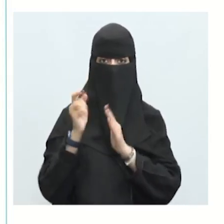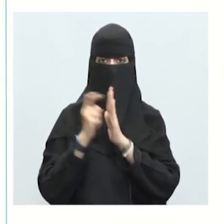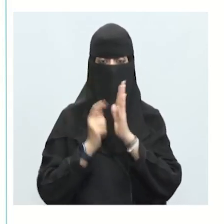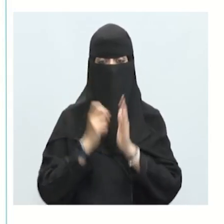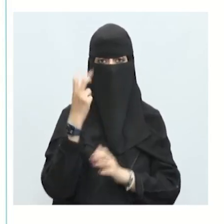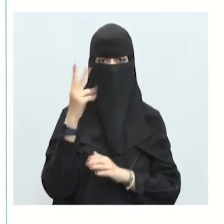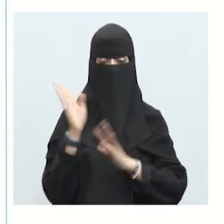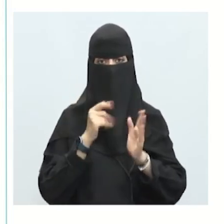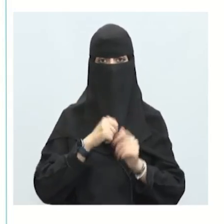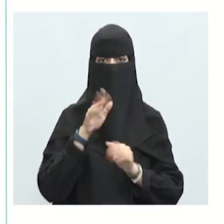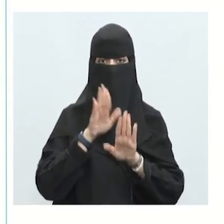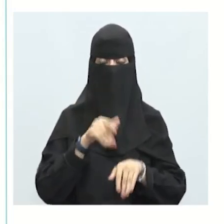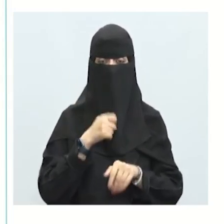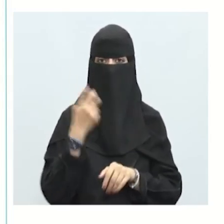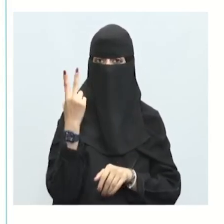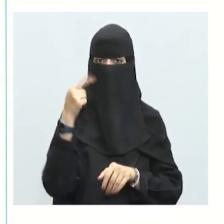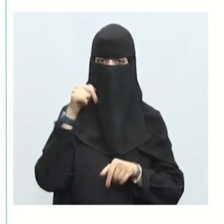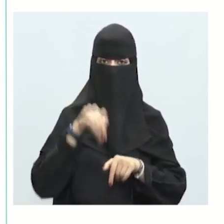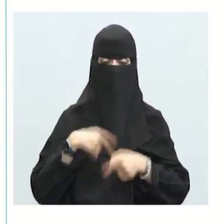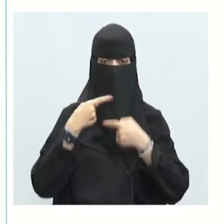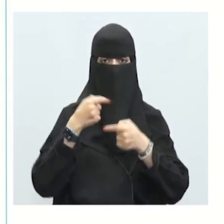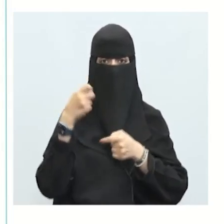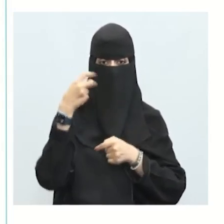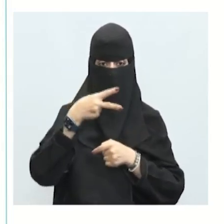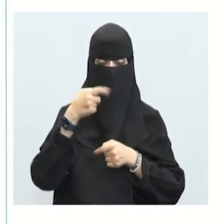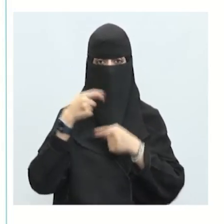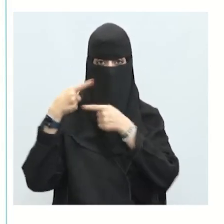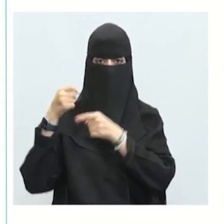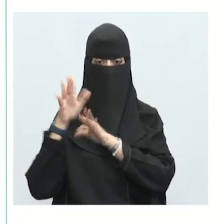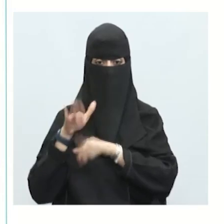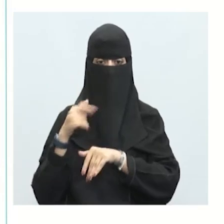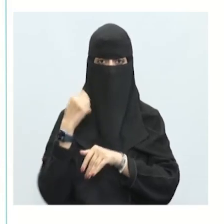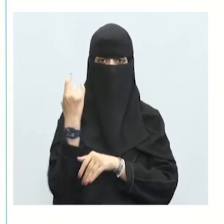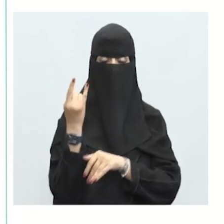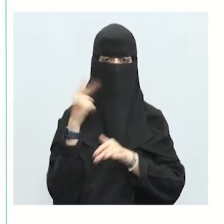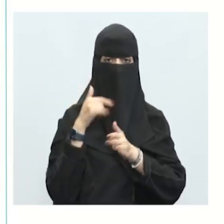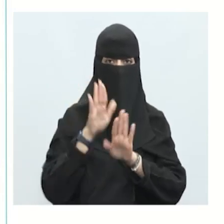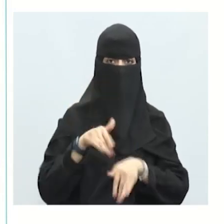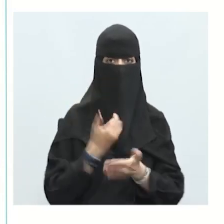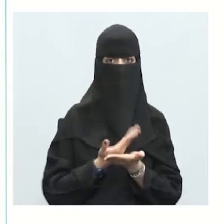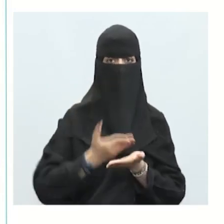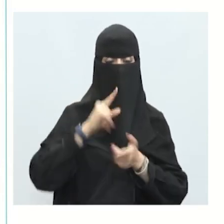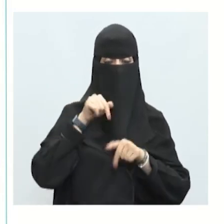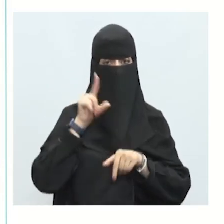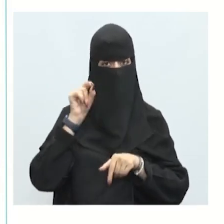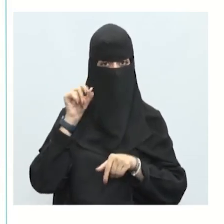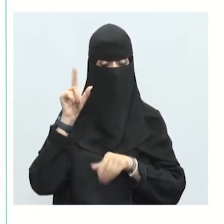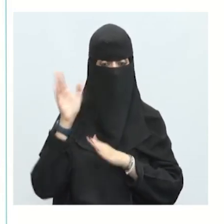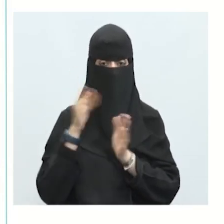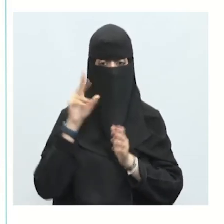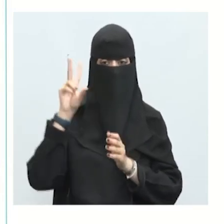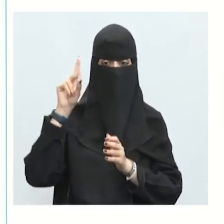الثاني هل 12 اكبر من او تساوي العش تحقق الشرط فيتم طباعه جيد جدا